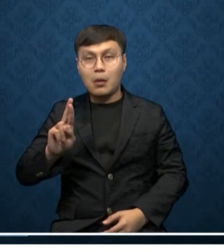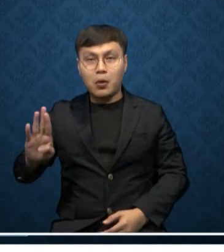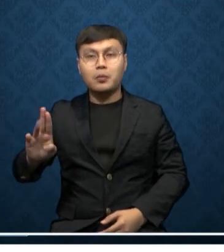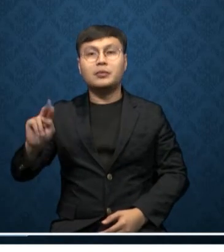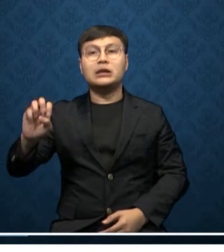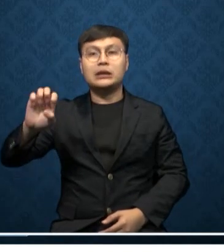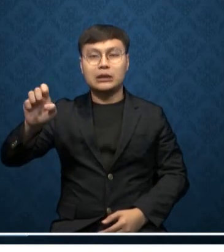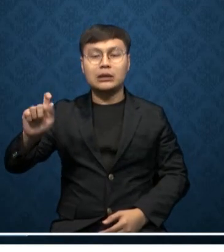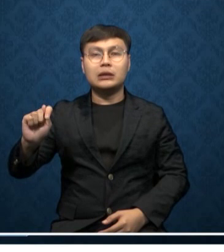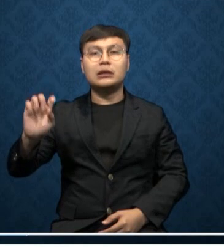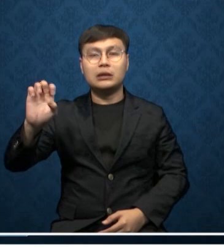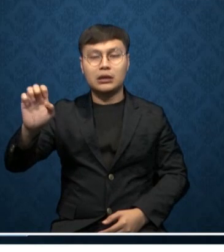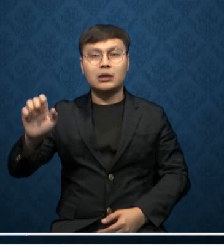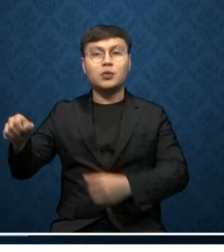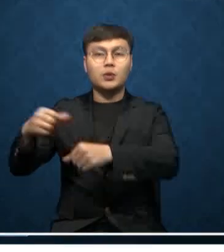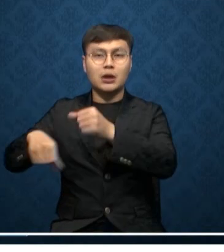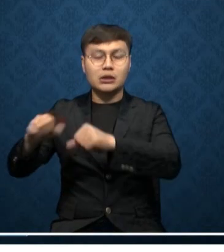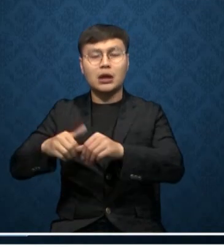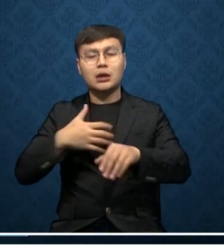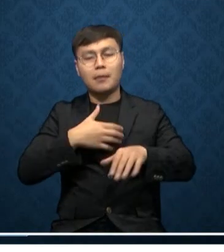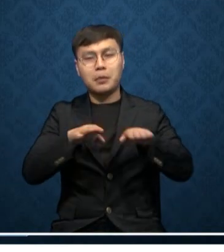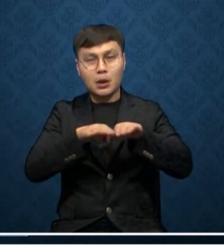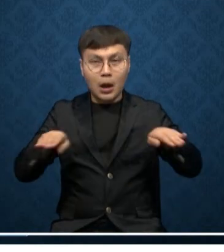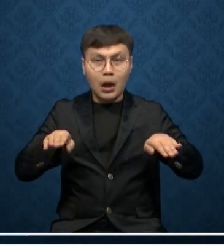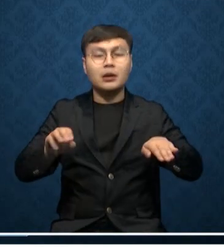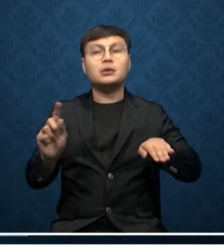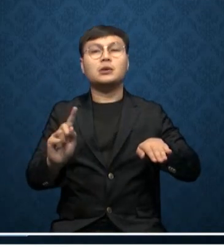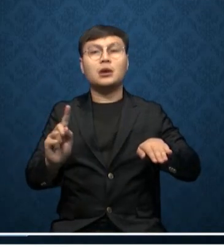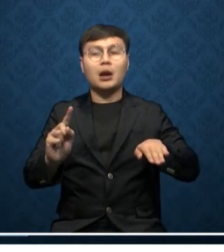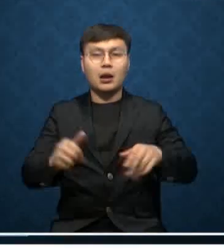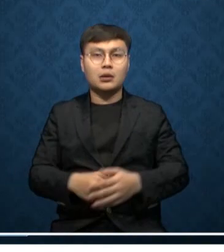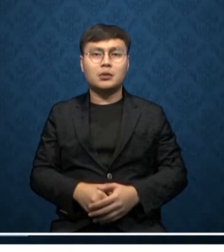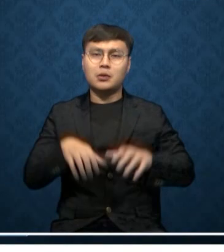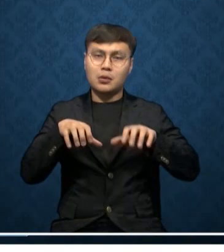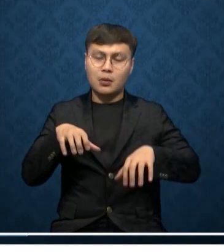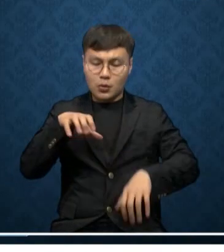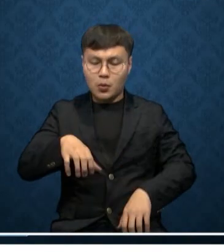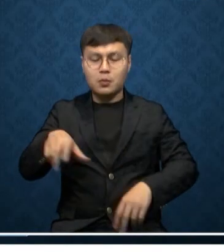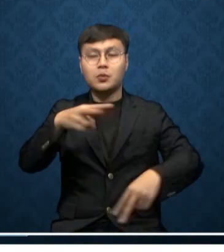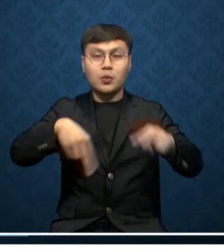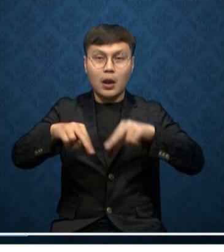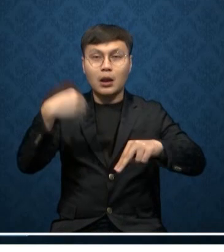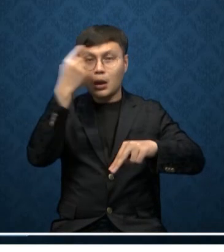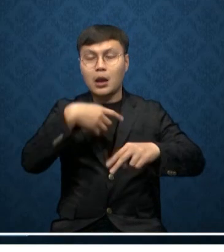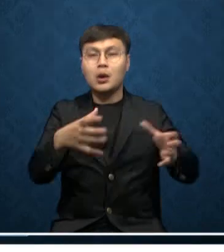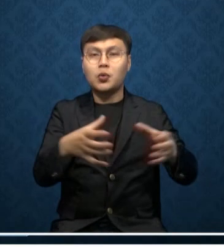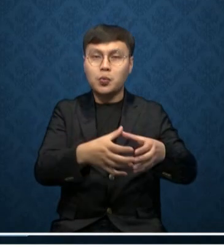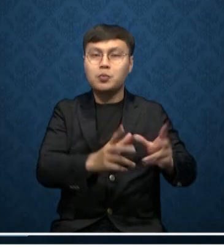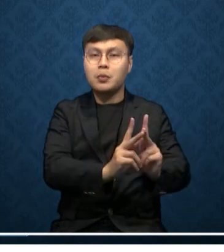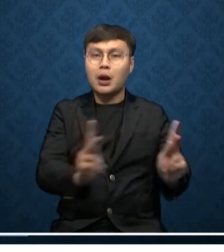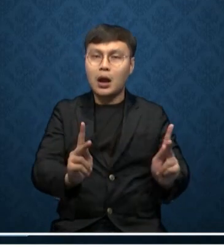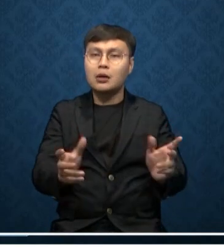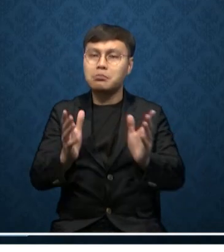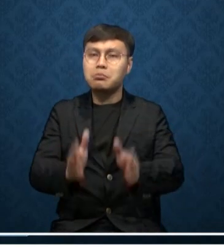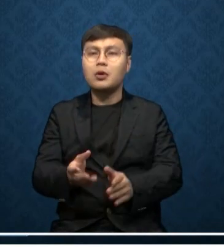นะครับตรงนี้แหละจะให้มีมาตรฐานอย่างไรมีองค์กรอะไรดูแลมีคณะกรรมการเอ่อกี่คณะอะไรต่างๆเนี่ย